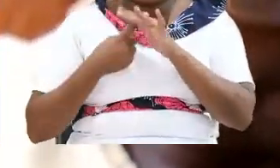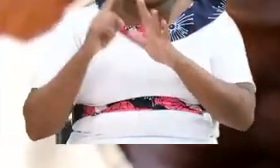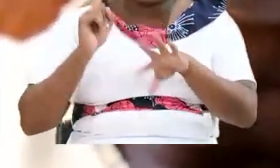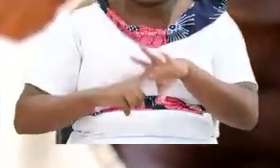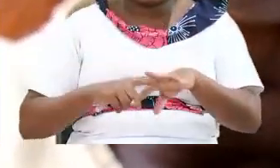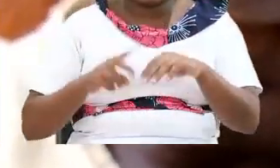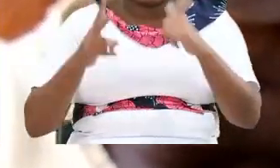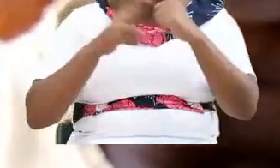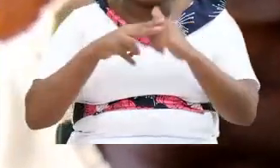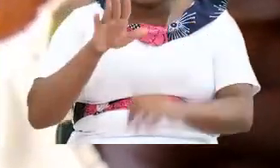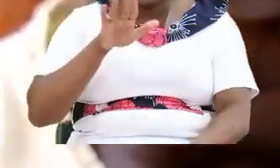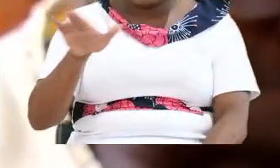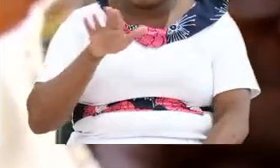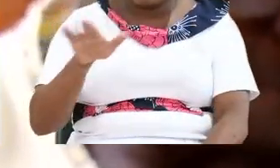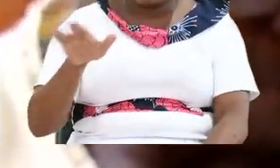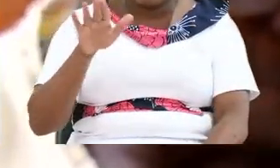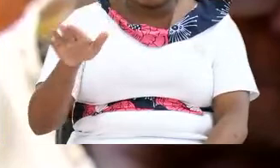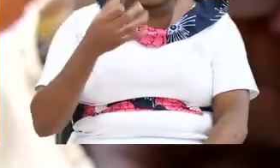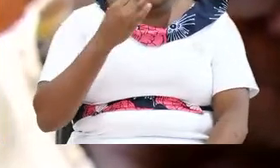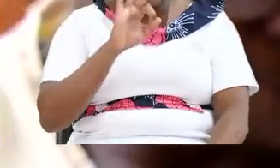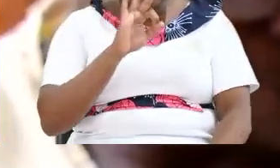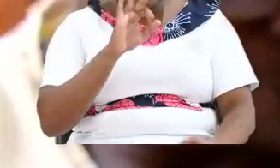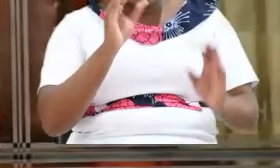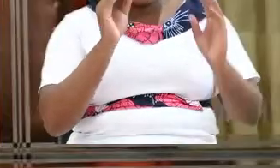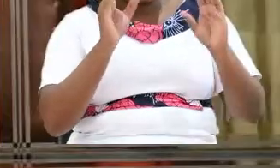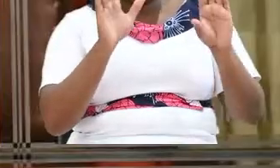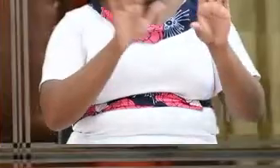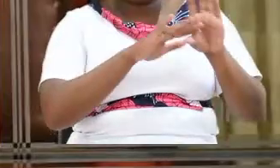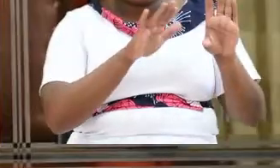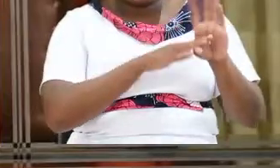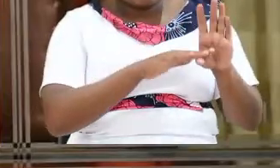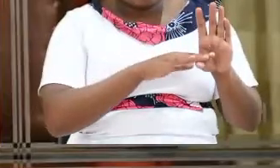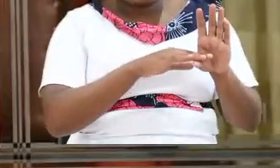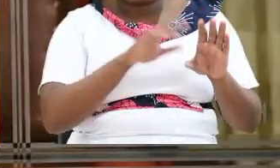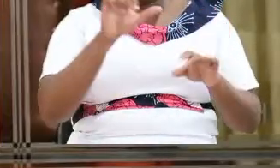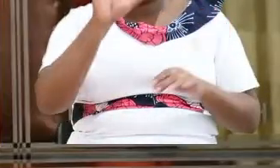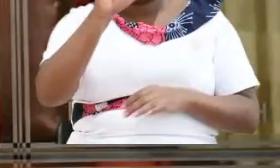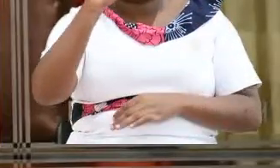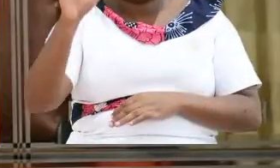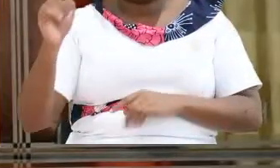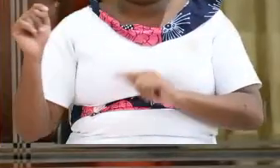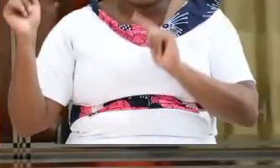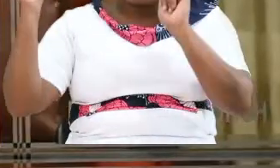1 asubuhi. Kama wewe ni wa hiyo kikundi, unaombwa kuhudhuria.